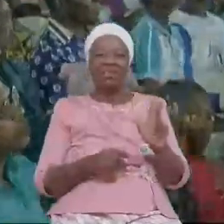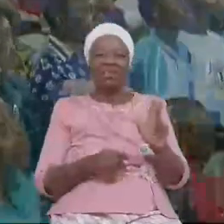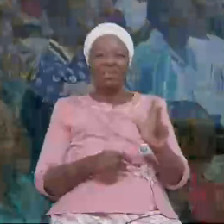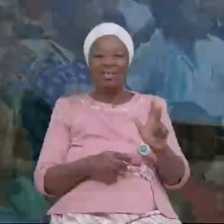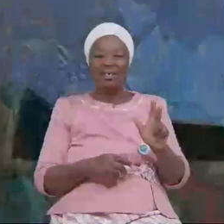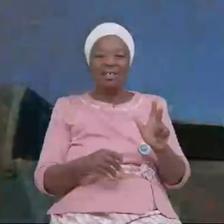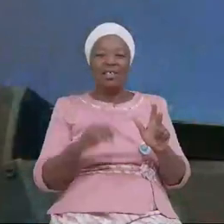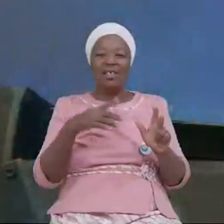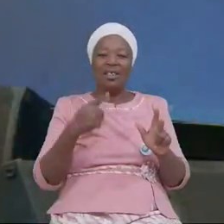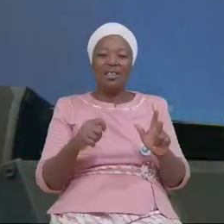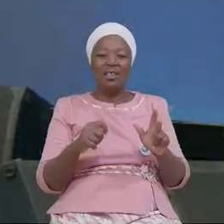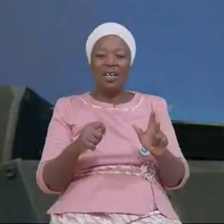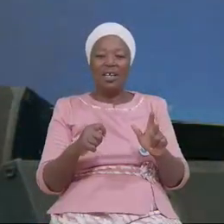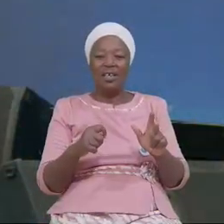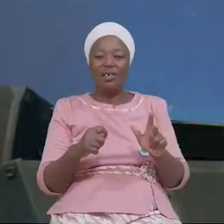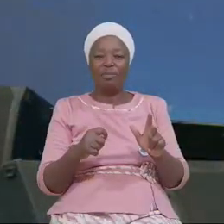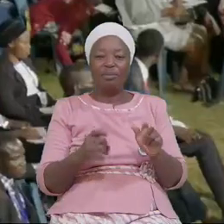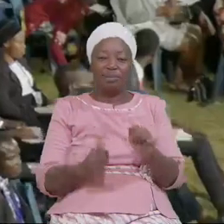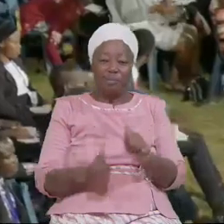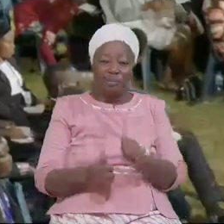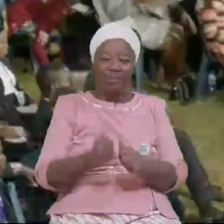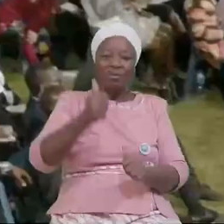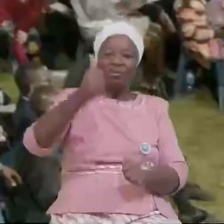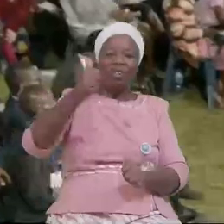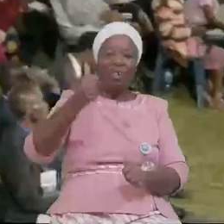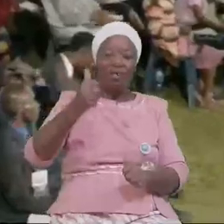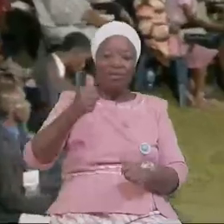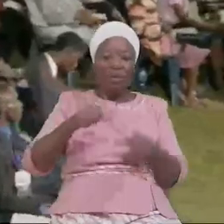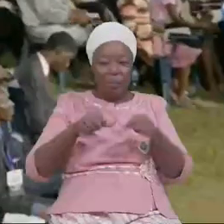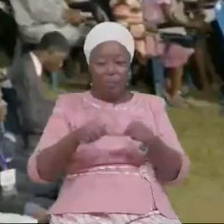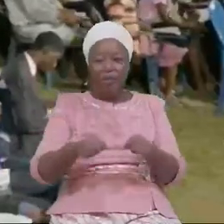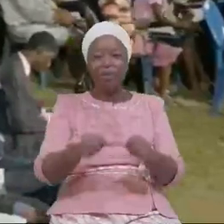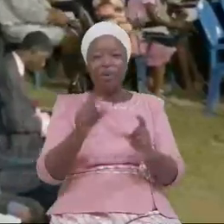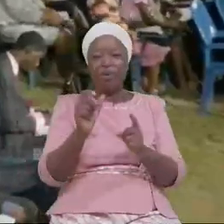c'est la parole perpétuelle,